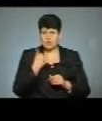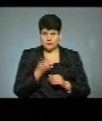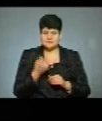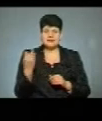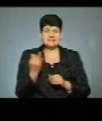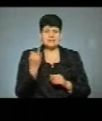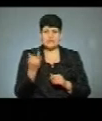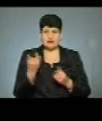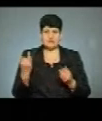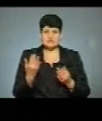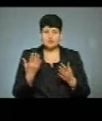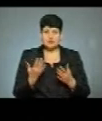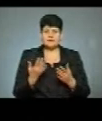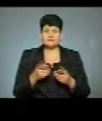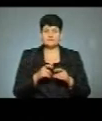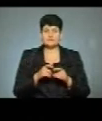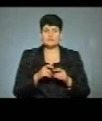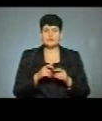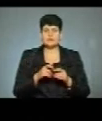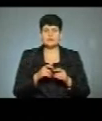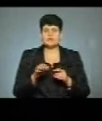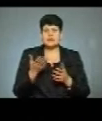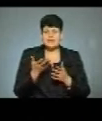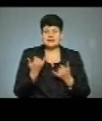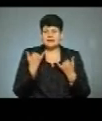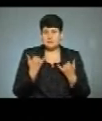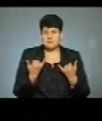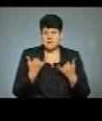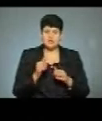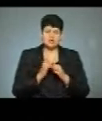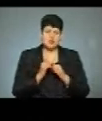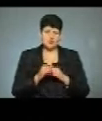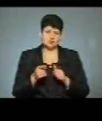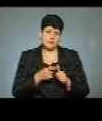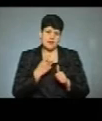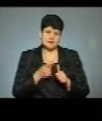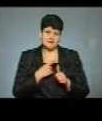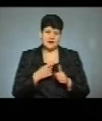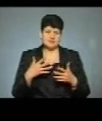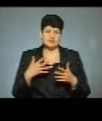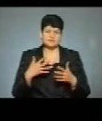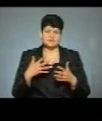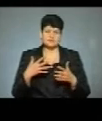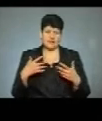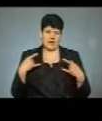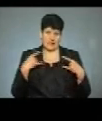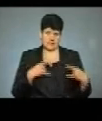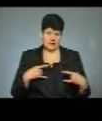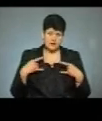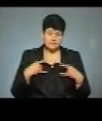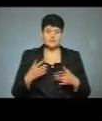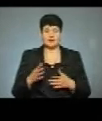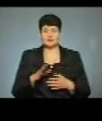Цікава історія з відкриттям ікс-променів, які тепер часто називають рентгенівськими. Але виходило